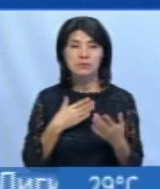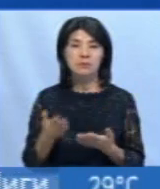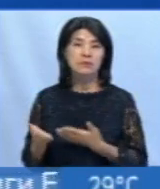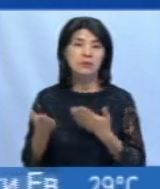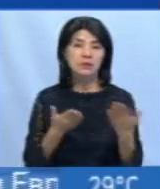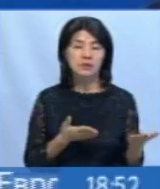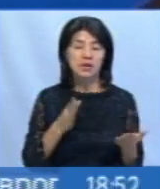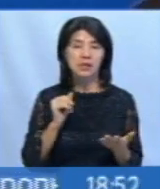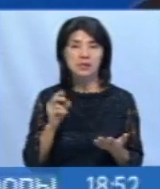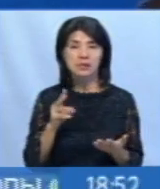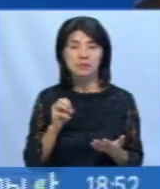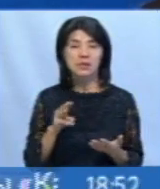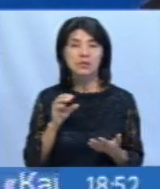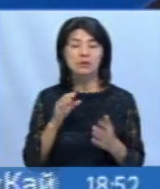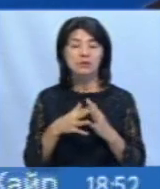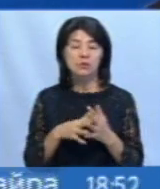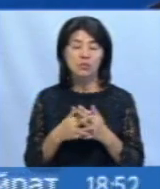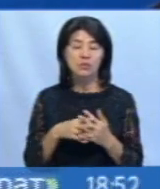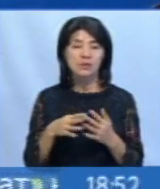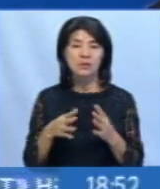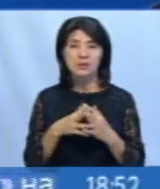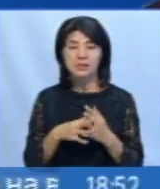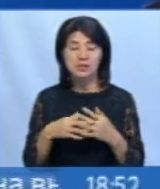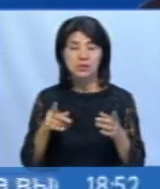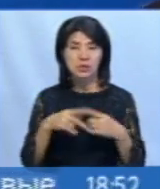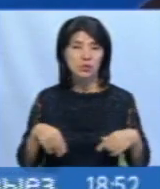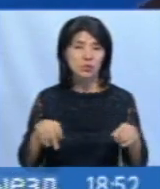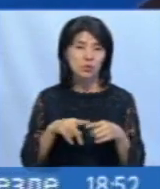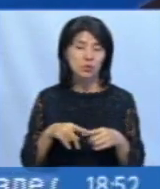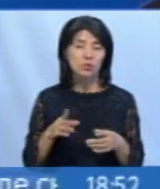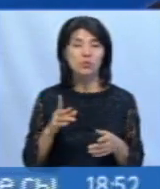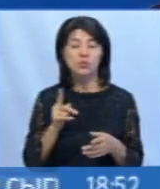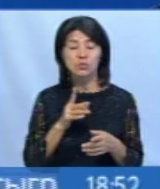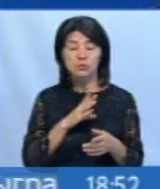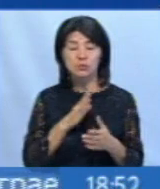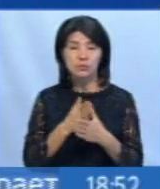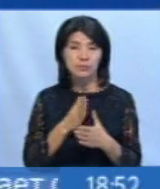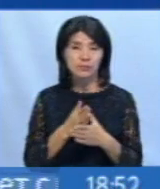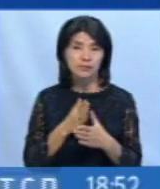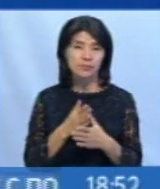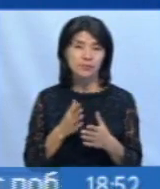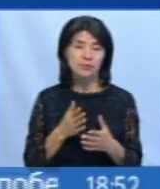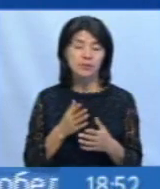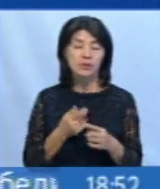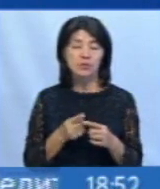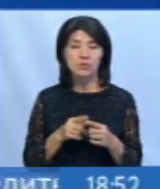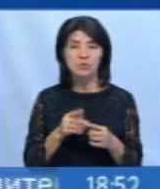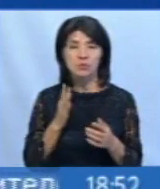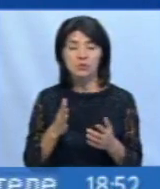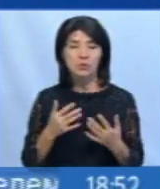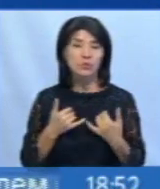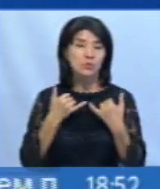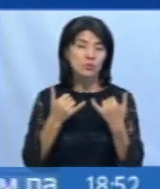акиматах сел и сельских округов определить штатных помощников из числа жителей, пользующихся наиболее авторитетом и уважением